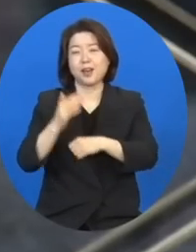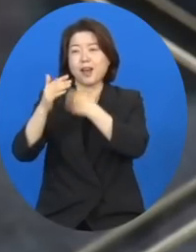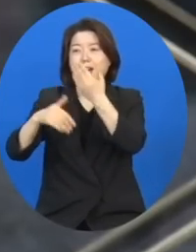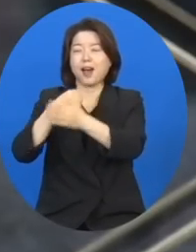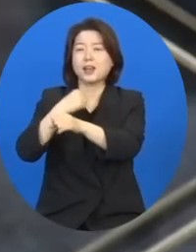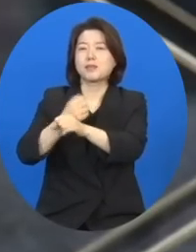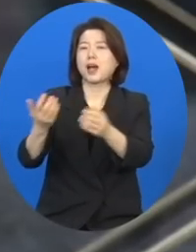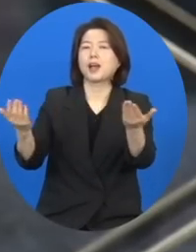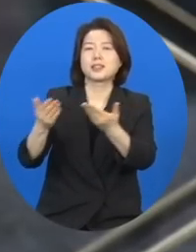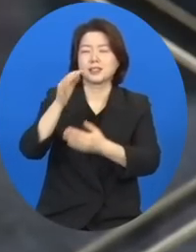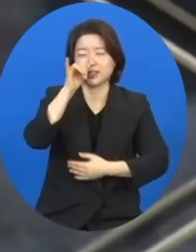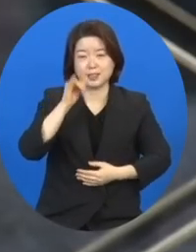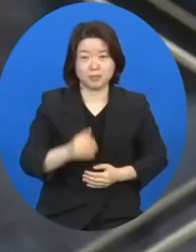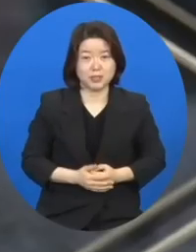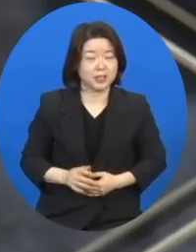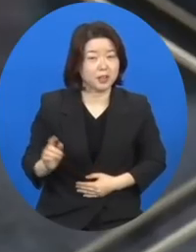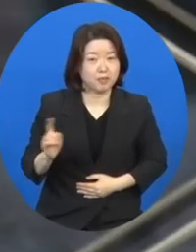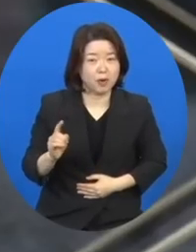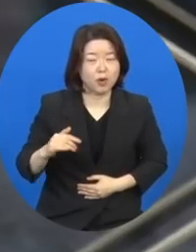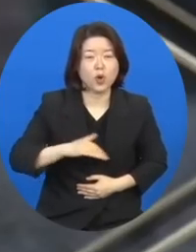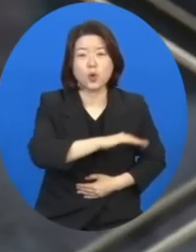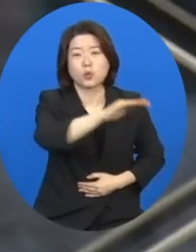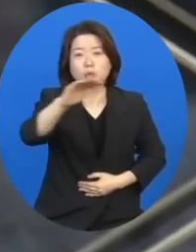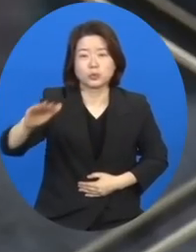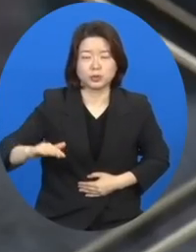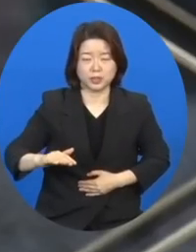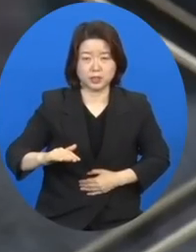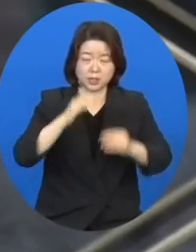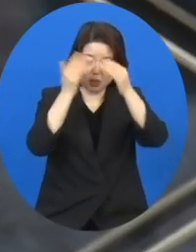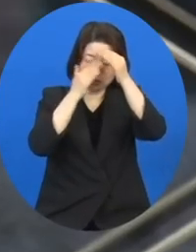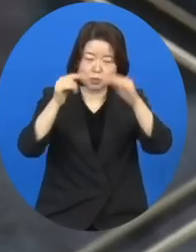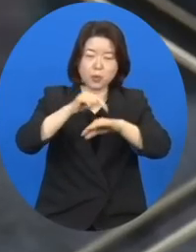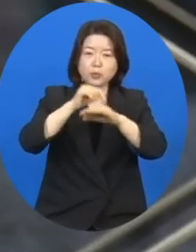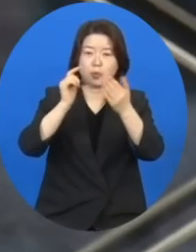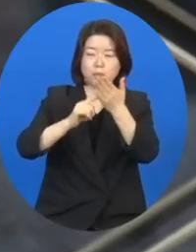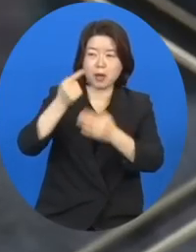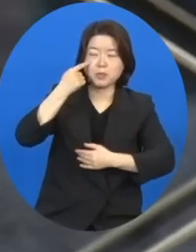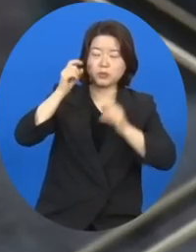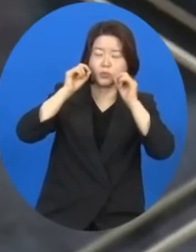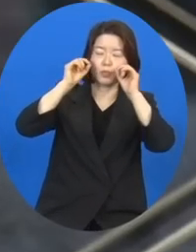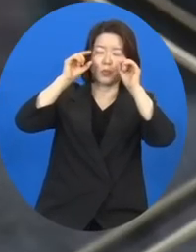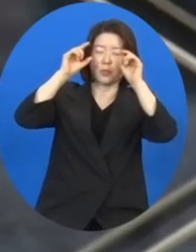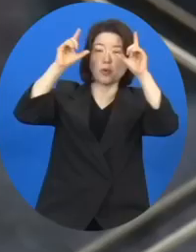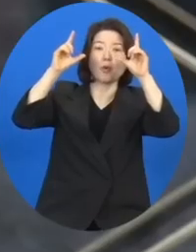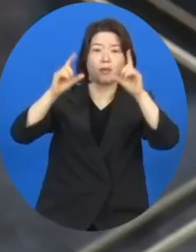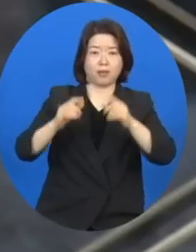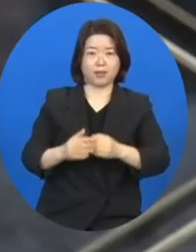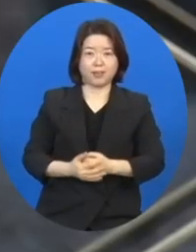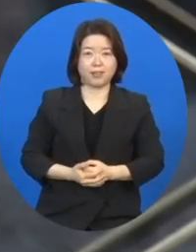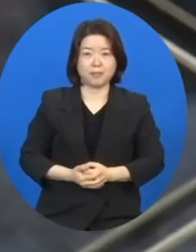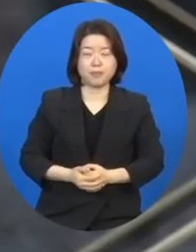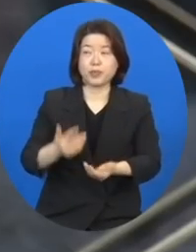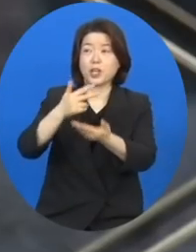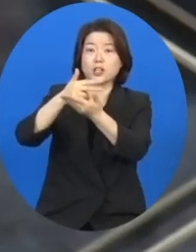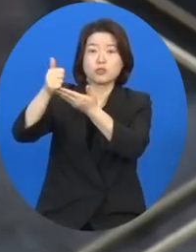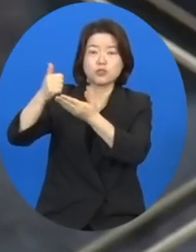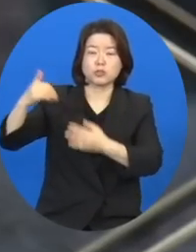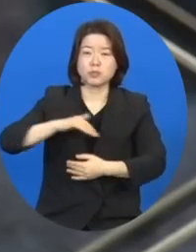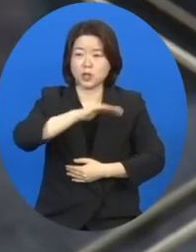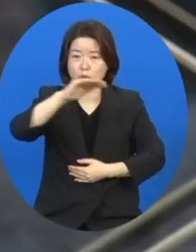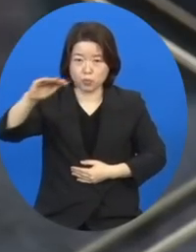일이 있어요. 뭐죠? 우리 온 성도들의 마음의 눈을 열어주시는 거예요. 주님이